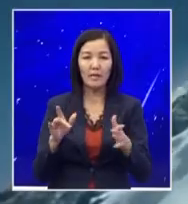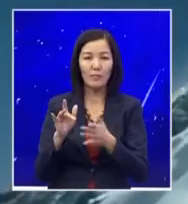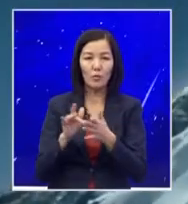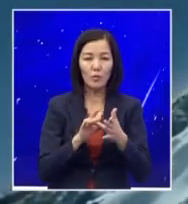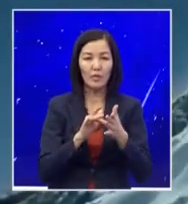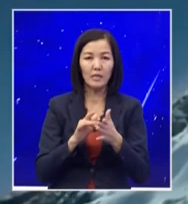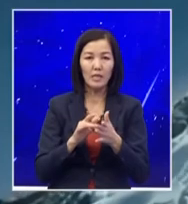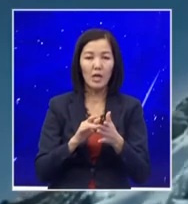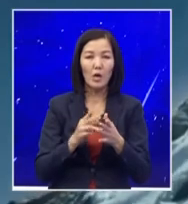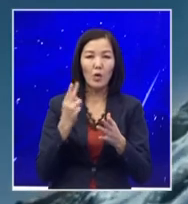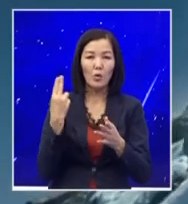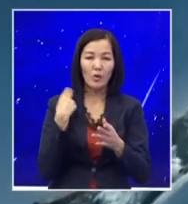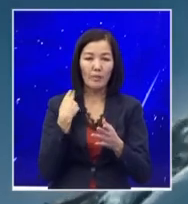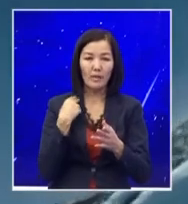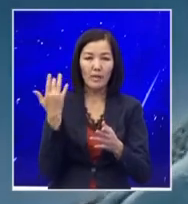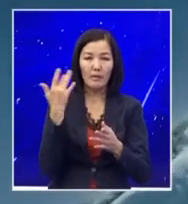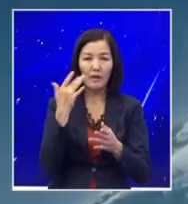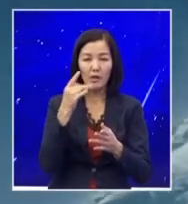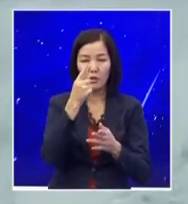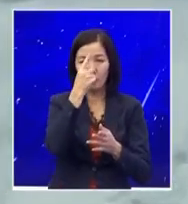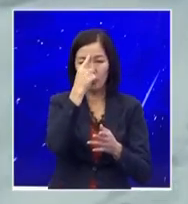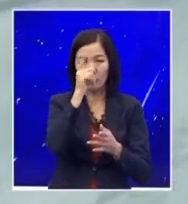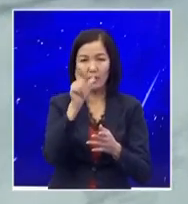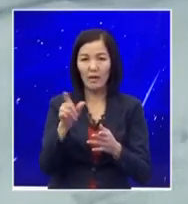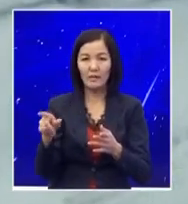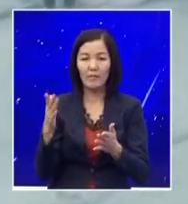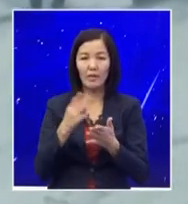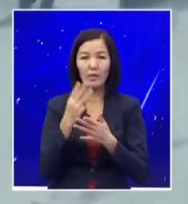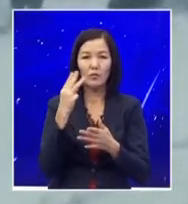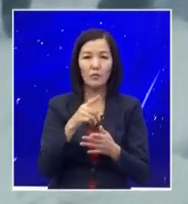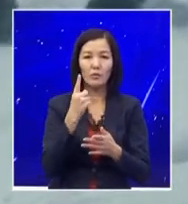Ұлыбритания, ақш, Австралия мен Үндістан азаматтары екен. Олар